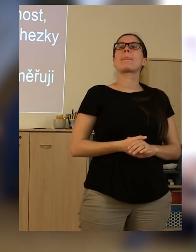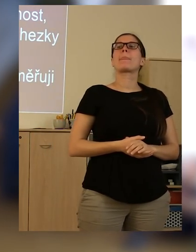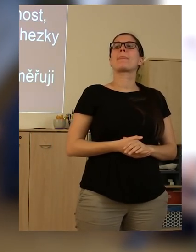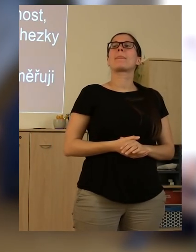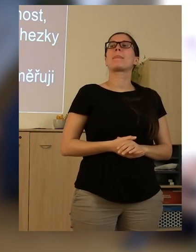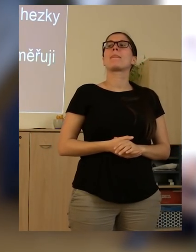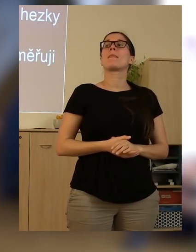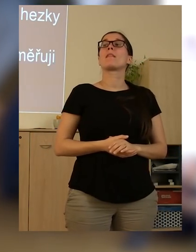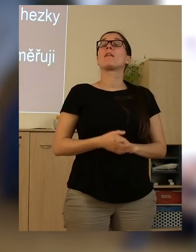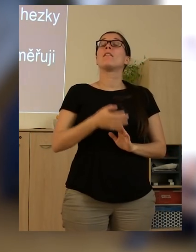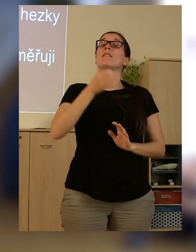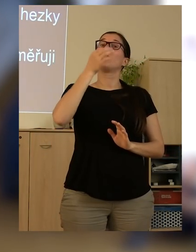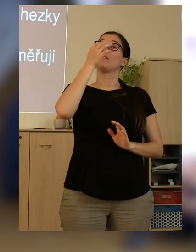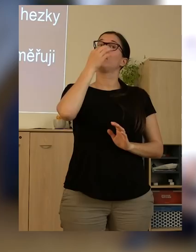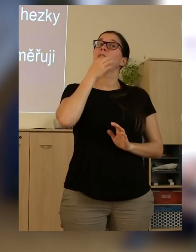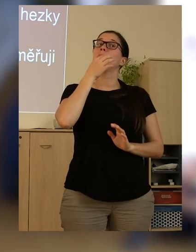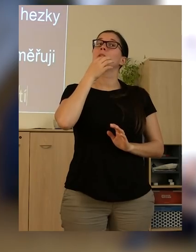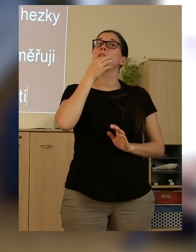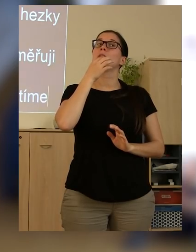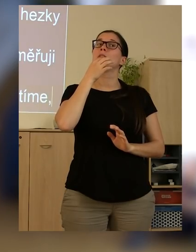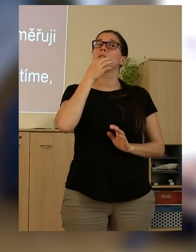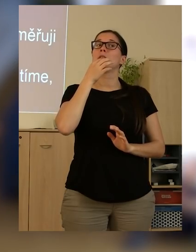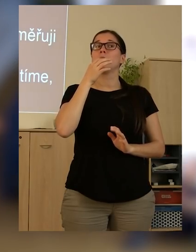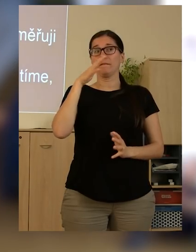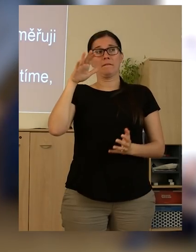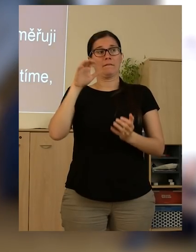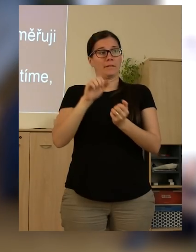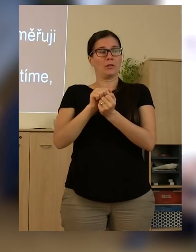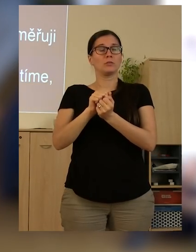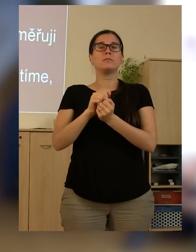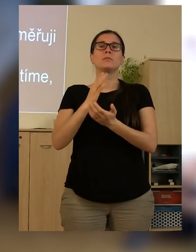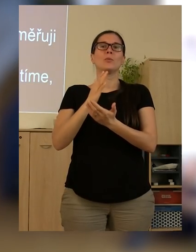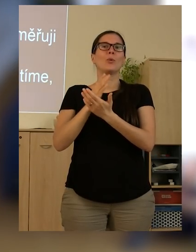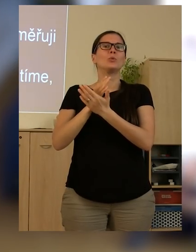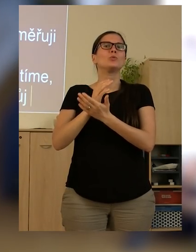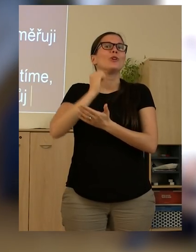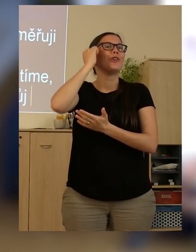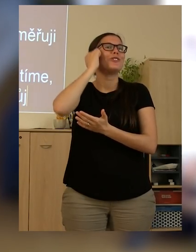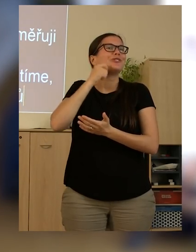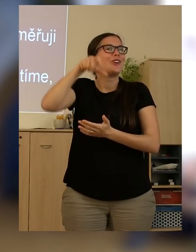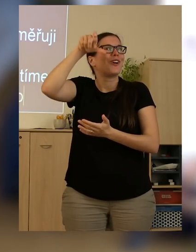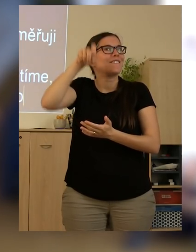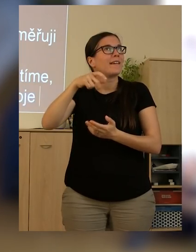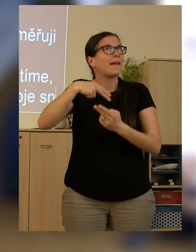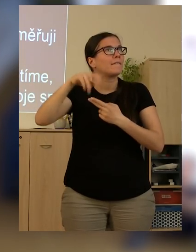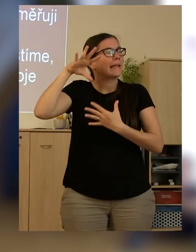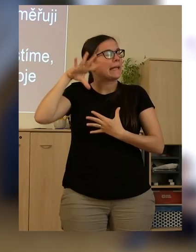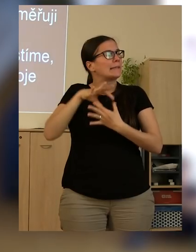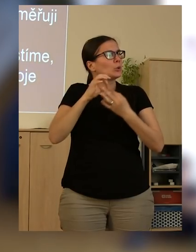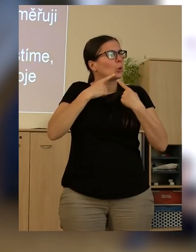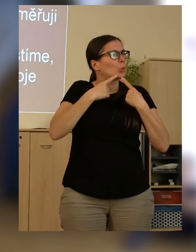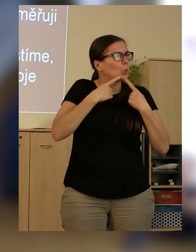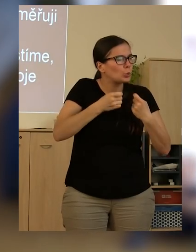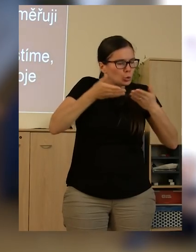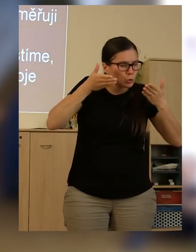Jestliže připustíme, že člověk začal sledovat svoje sny, začal naslouchat svoji duši, začal v